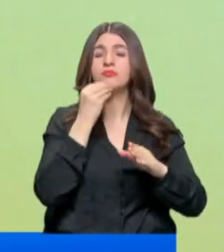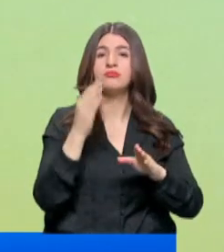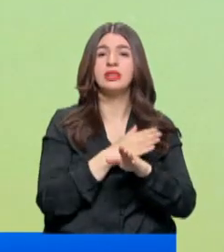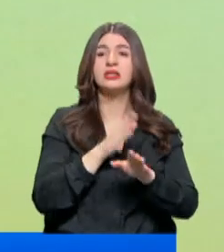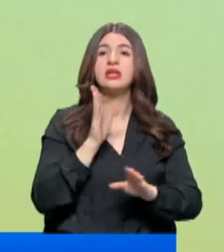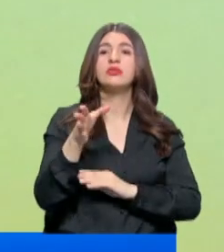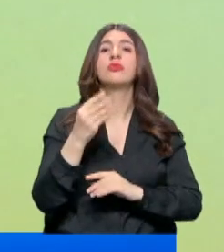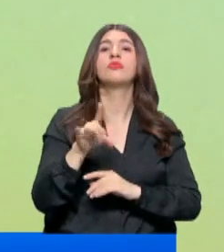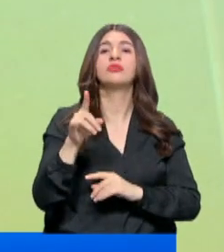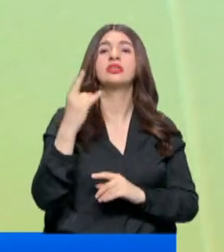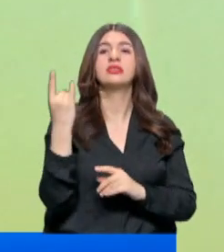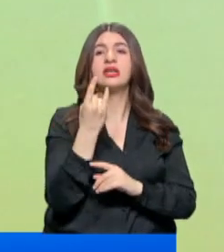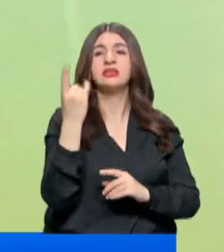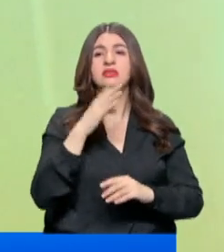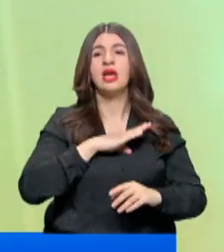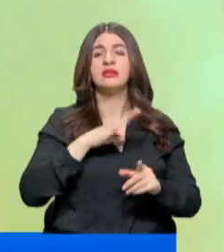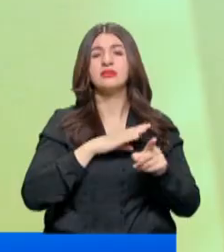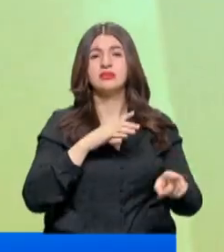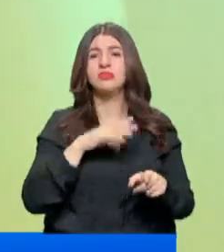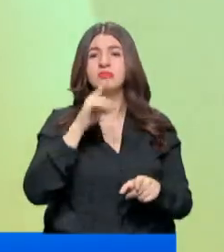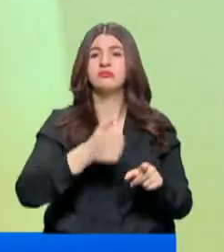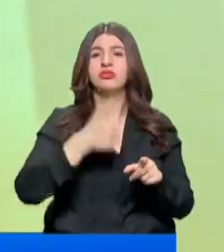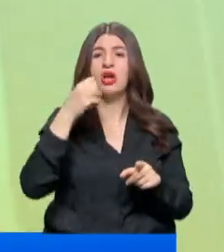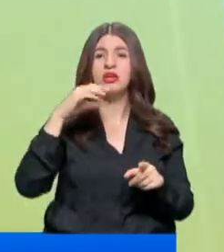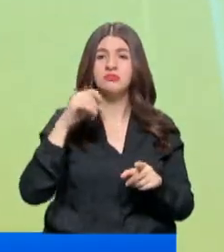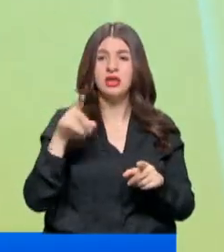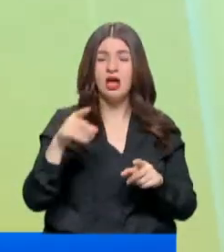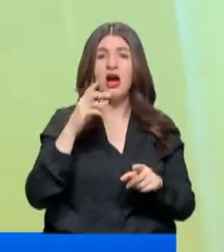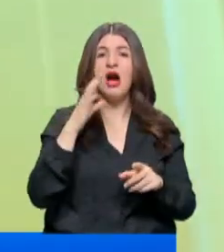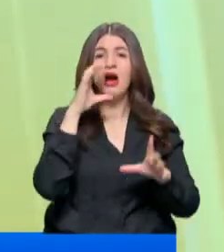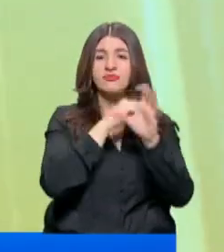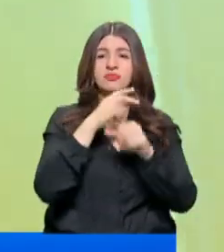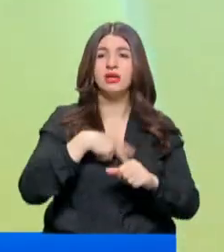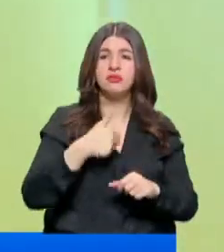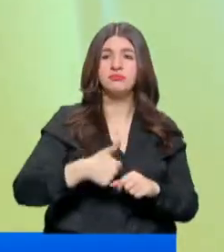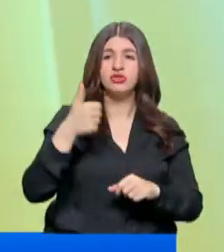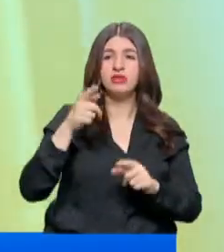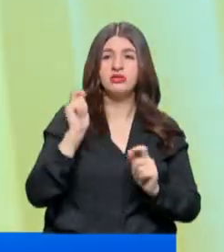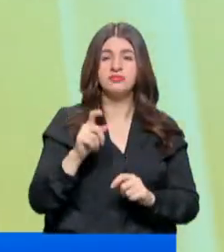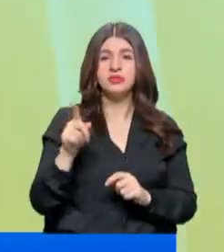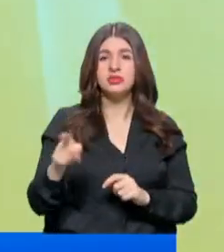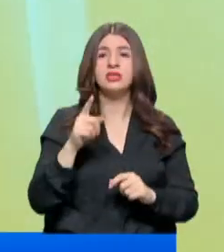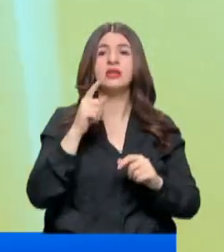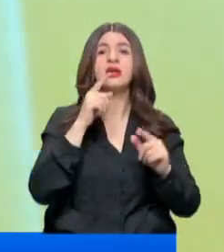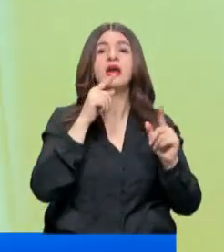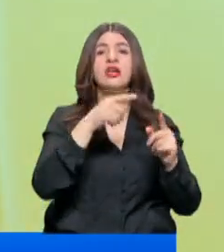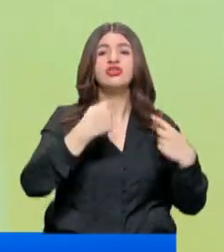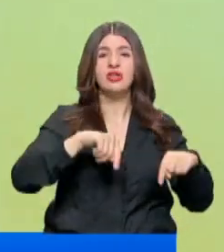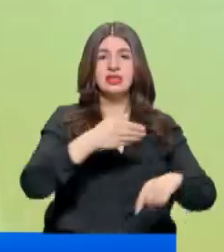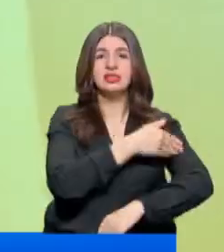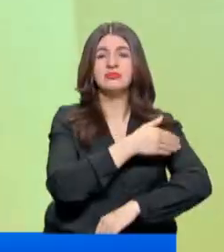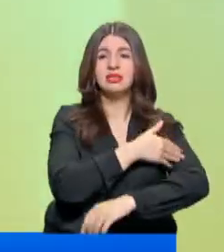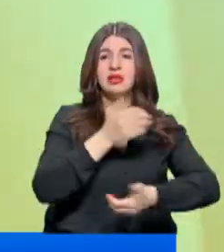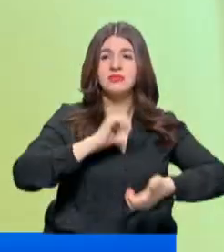çıkamıyor Bunlar gizli derdinde başkanlığını AKP li Afyon Belediye Başkanı Mehmet Bey'in yaptığı çevre hizmetleri Birliği